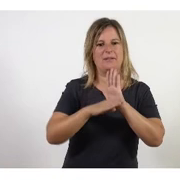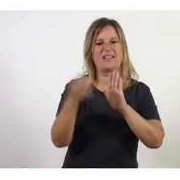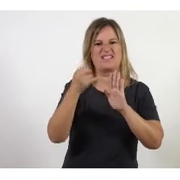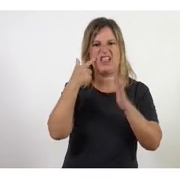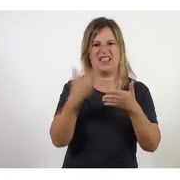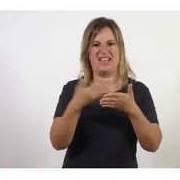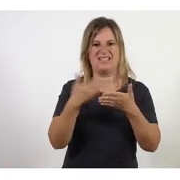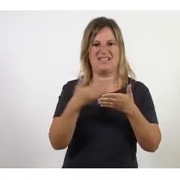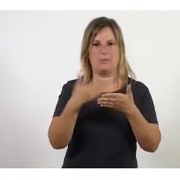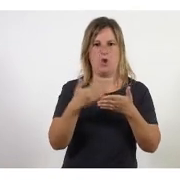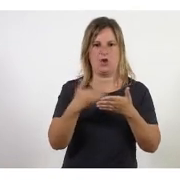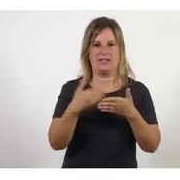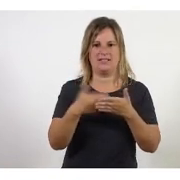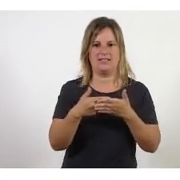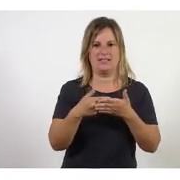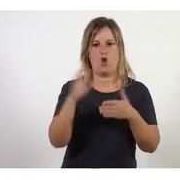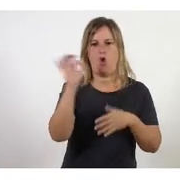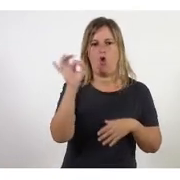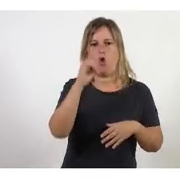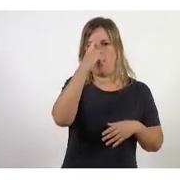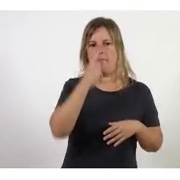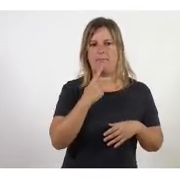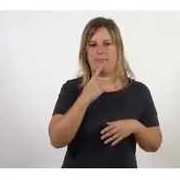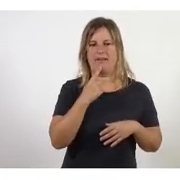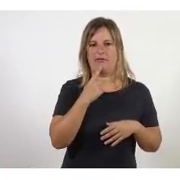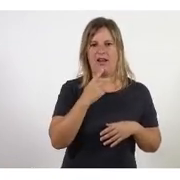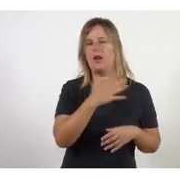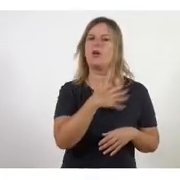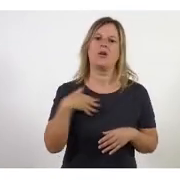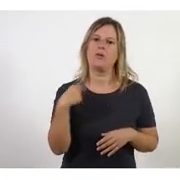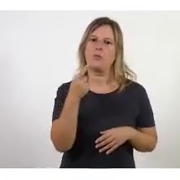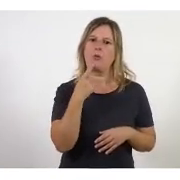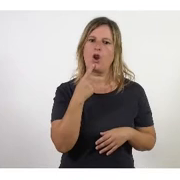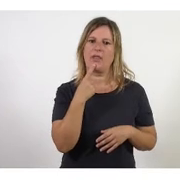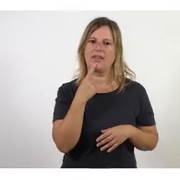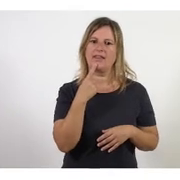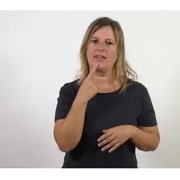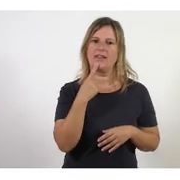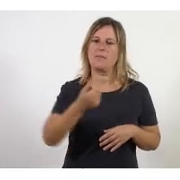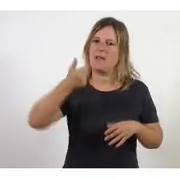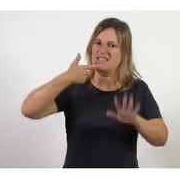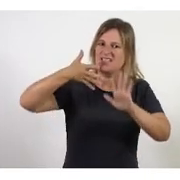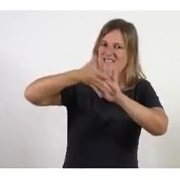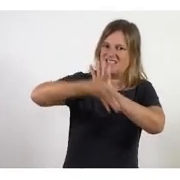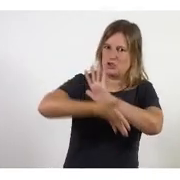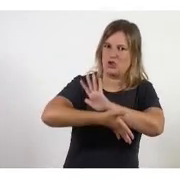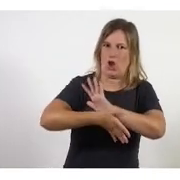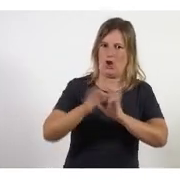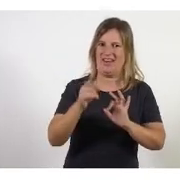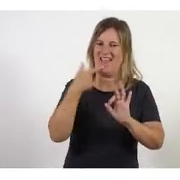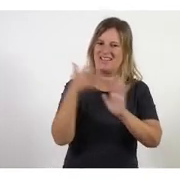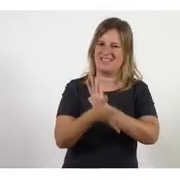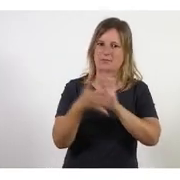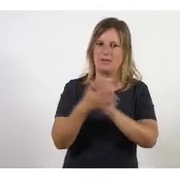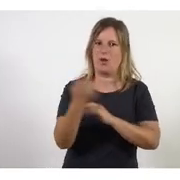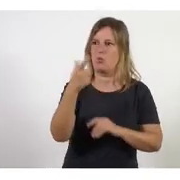testimonis. Testimonis o perfils, és agafo, aquí és on fem realment storytelling, expliquem històries. Doncs